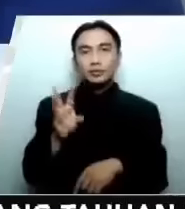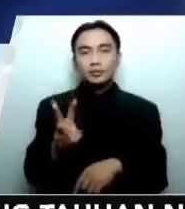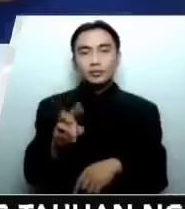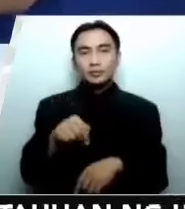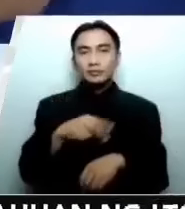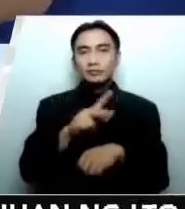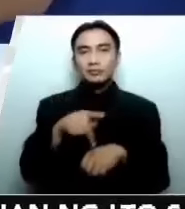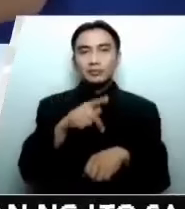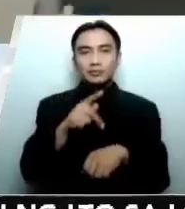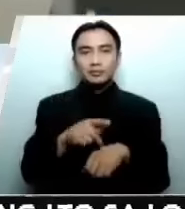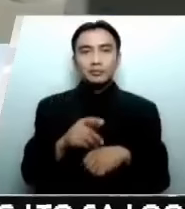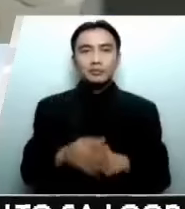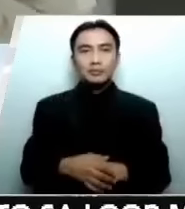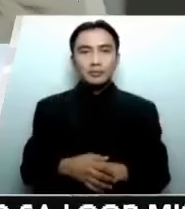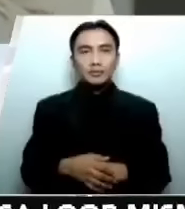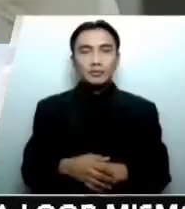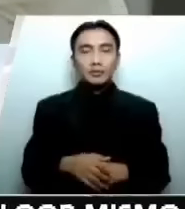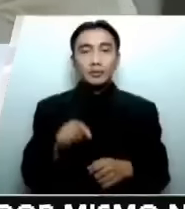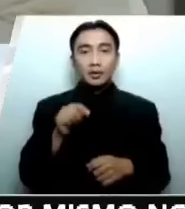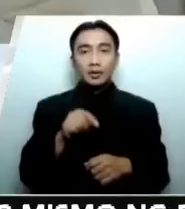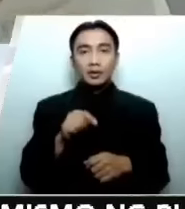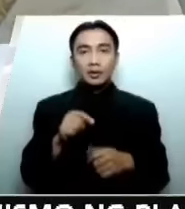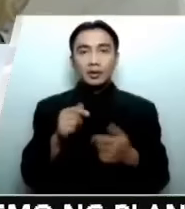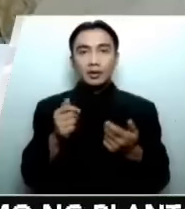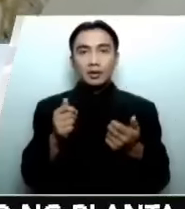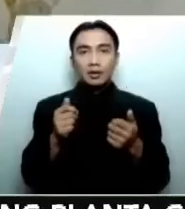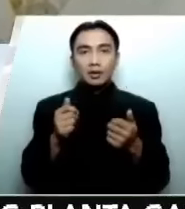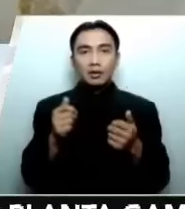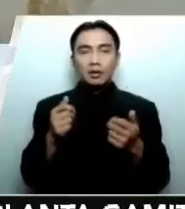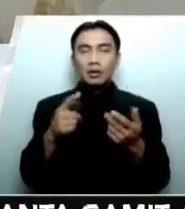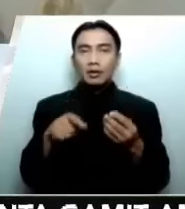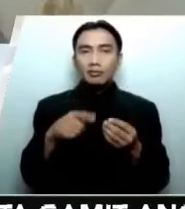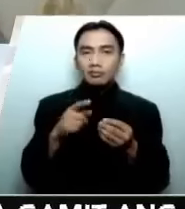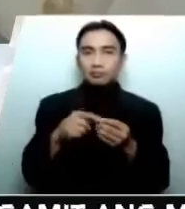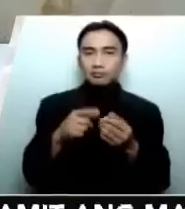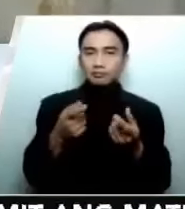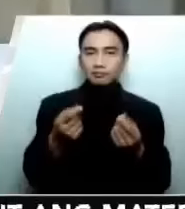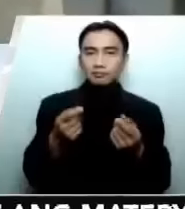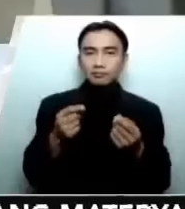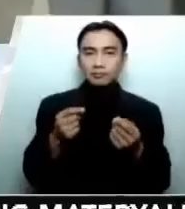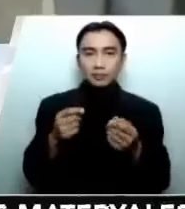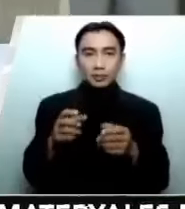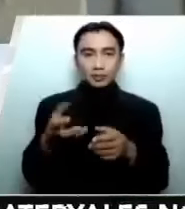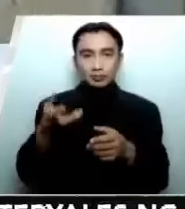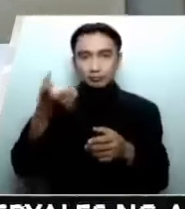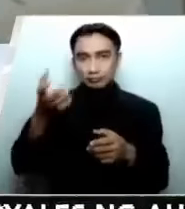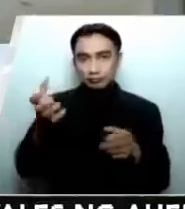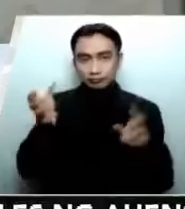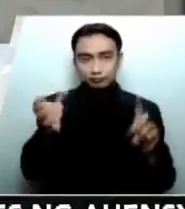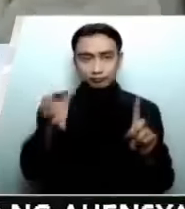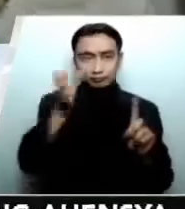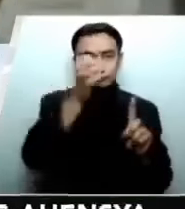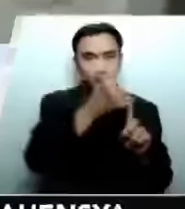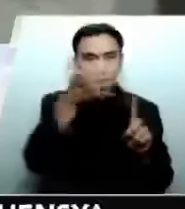Nuncio na si Archbishop Charles John Brown ang pagpuputong ng korona sa imahen.